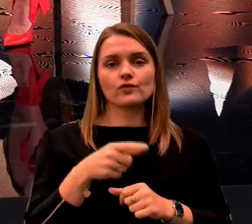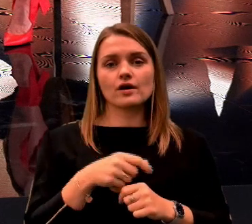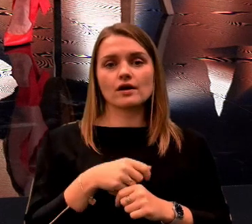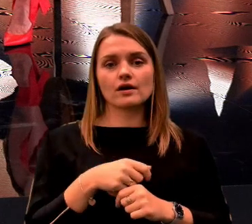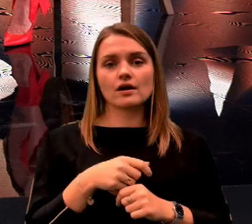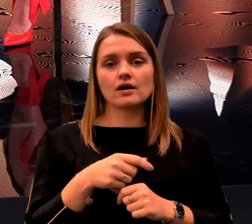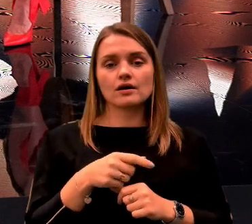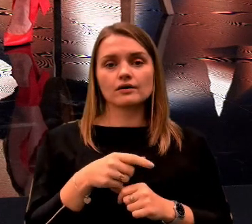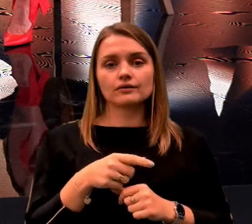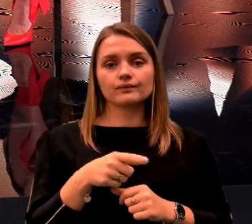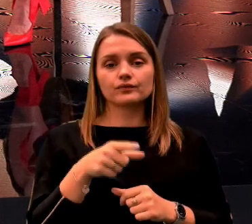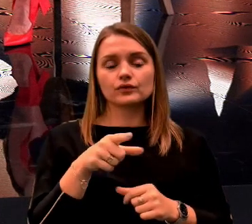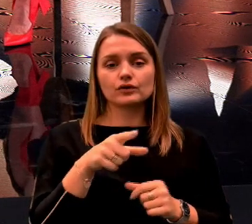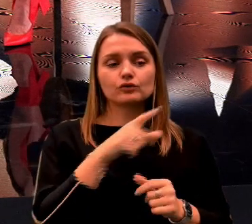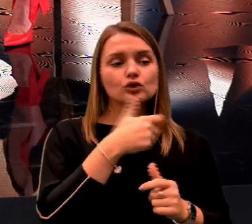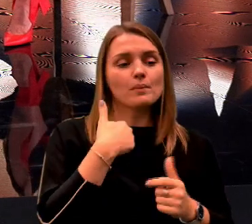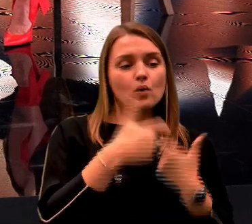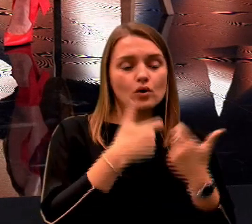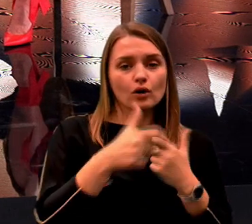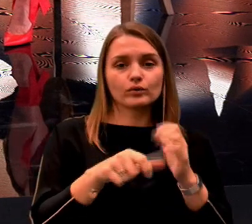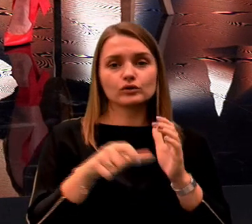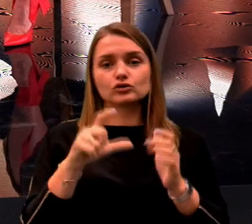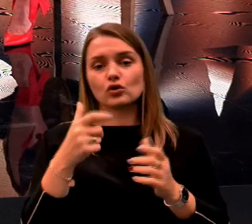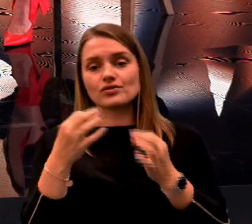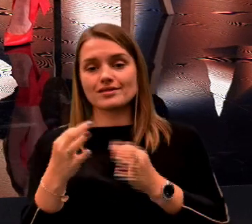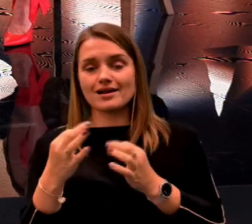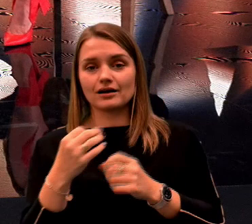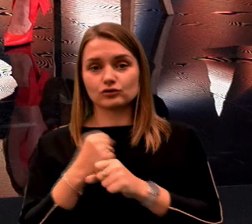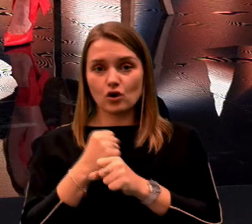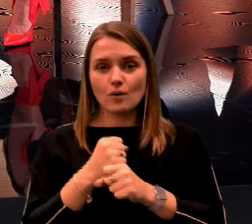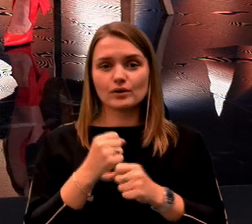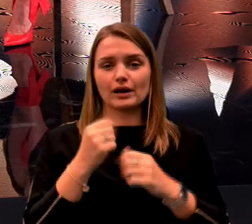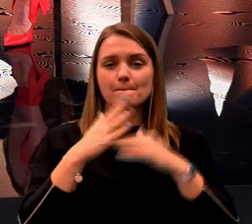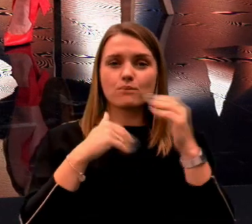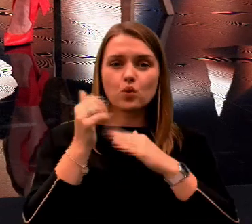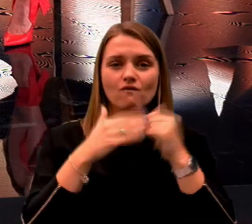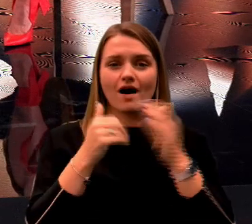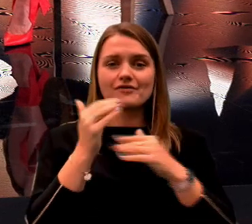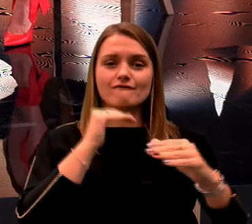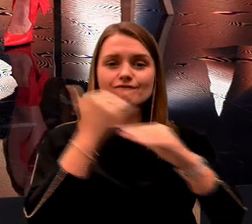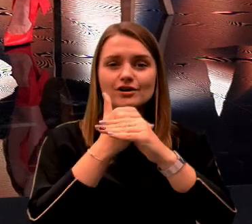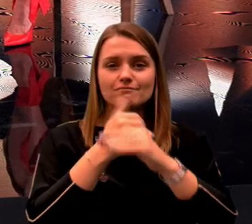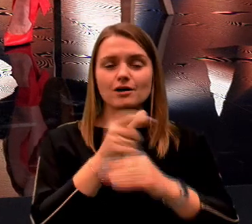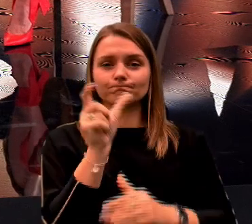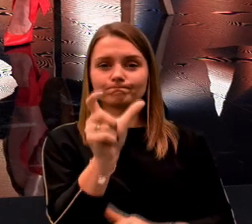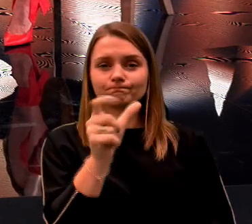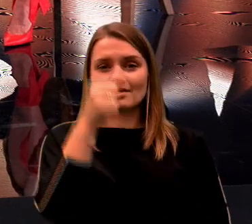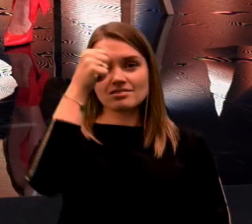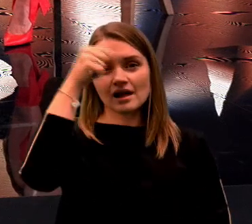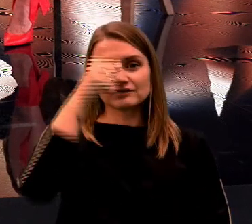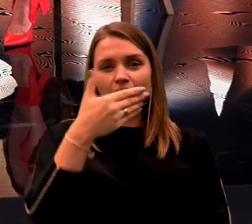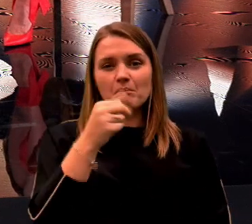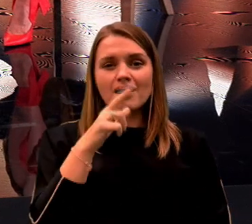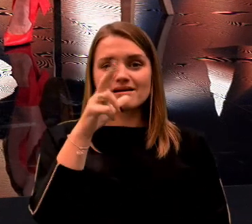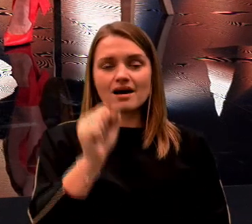robiłeś w korporacjach, jak i to, co robisz teraz, budowaniem marek, budowaniem strategii firm, ale takich firm, które chcą działać i działają